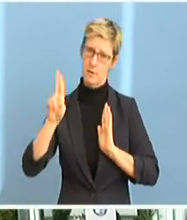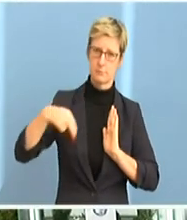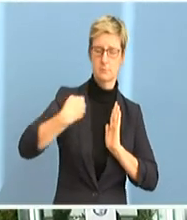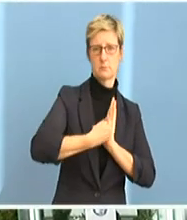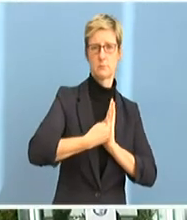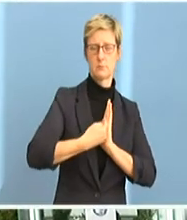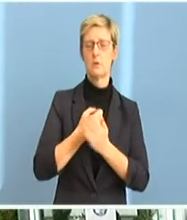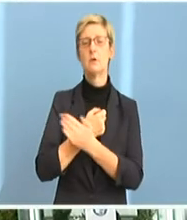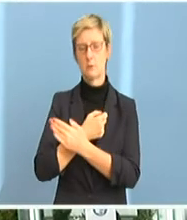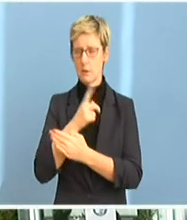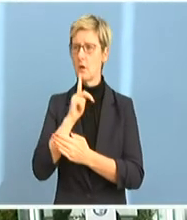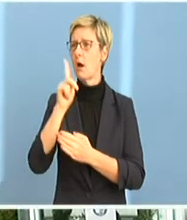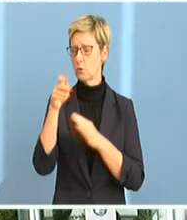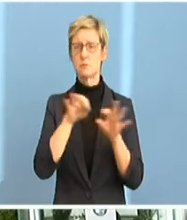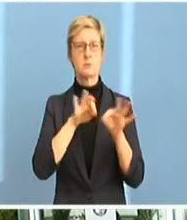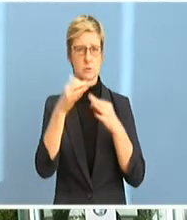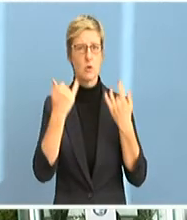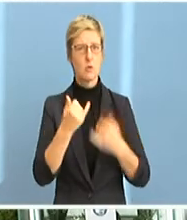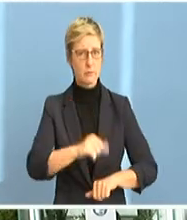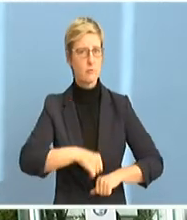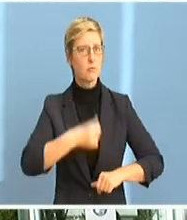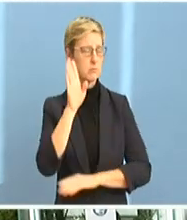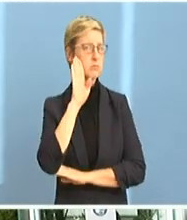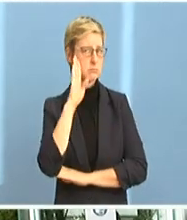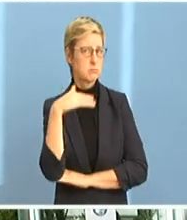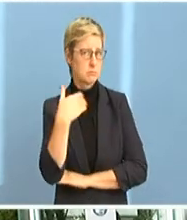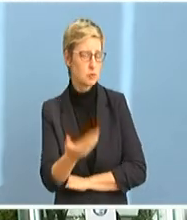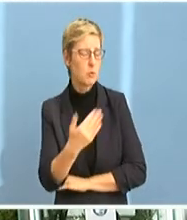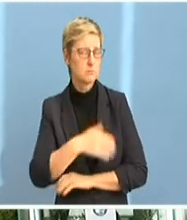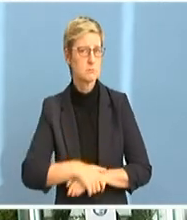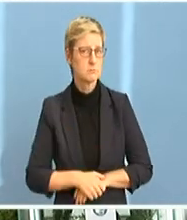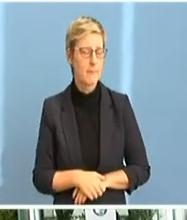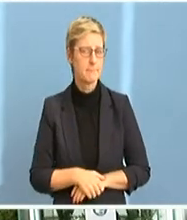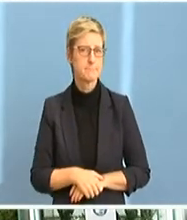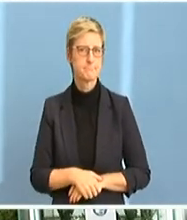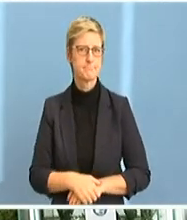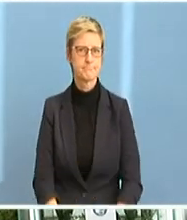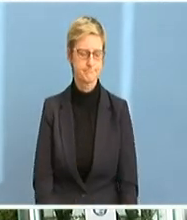haben Sie den Außenminister heute in Luxemburg verstanden.